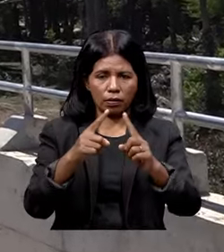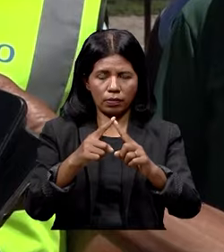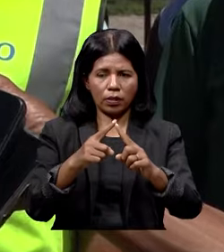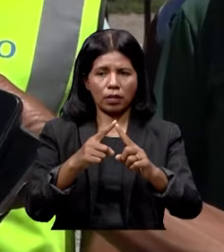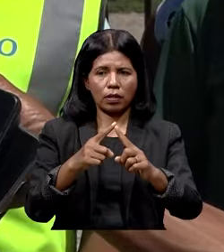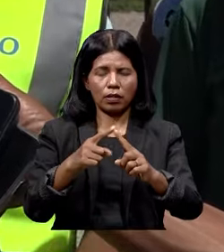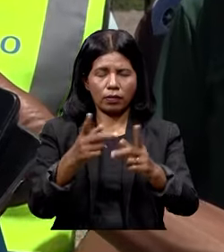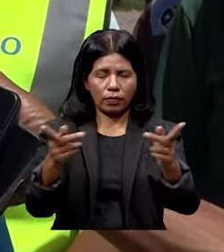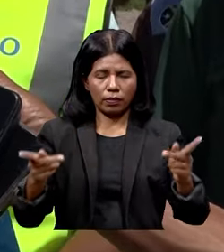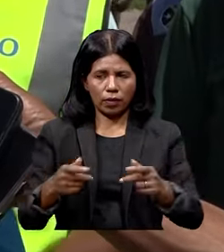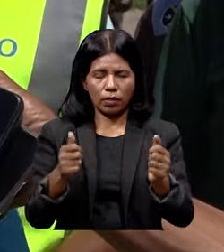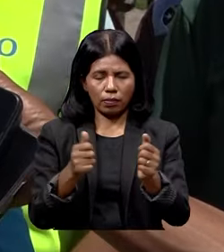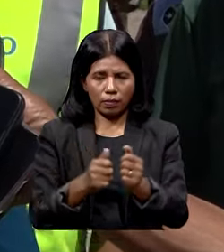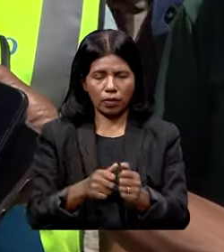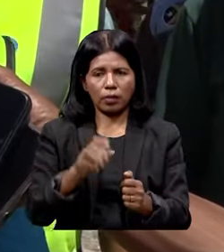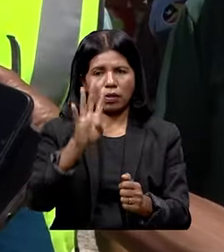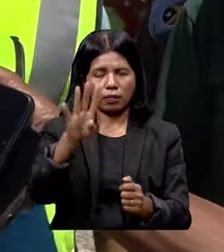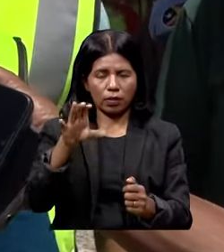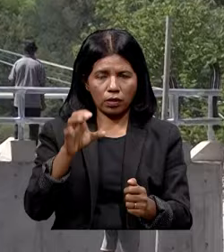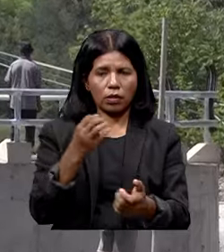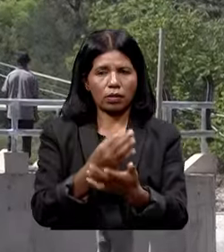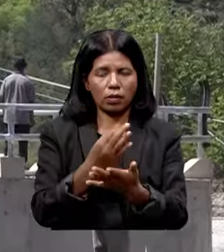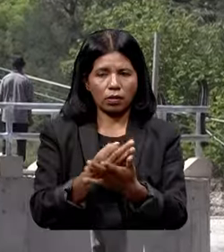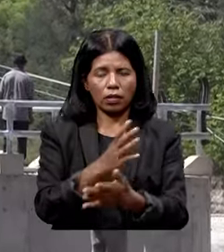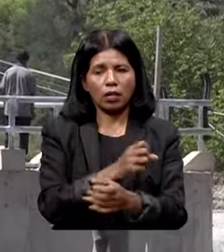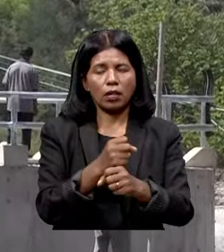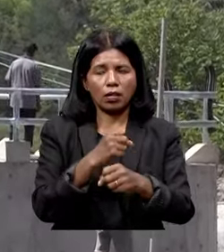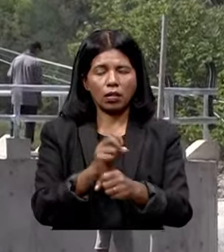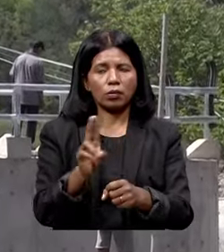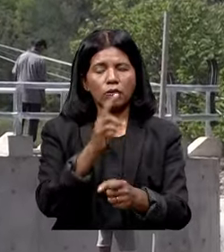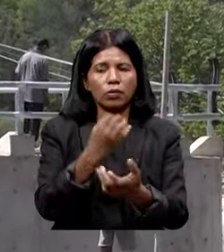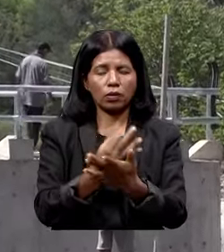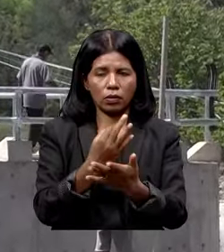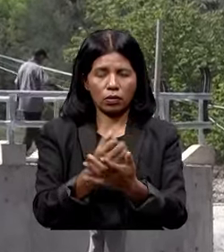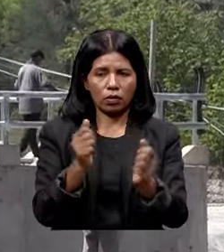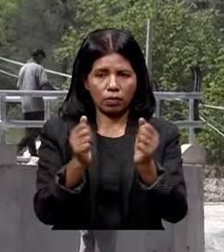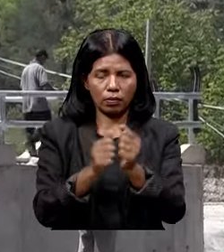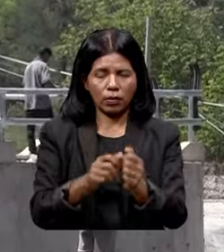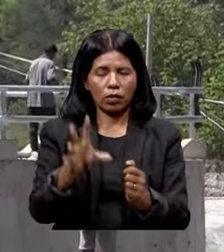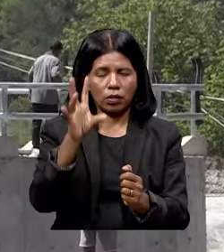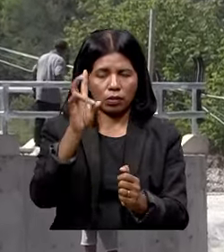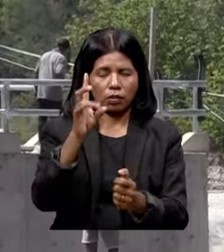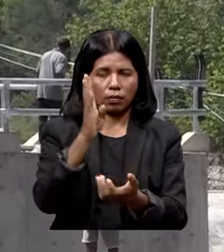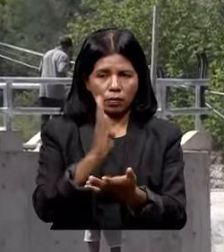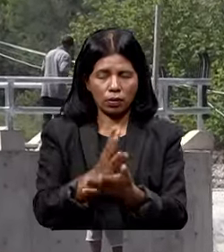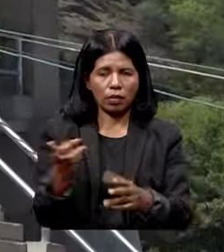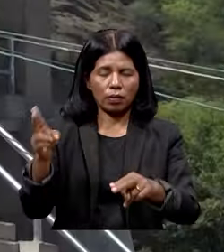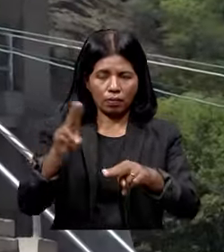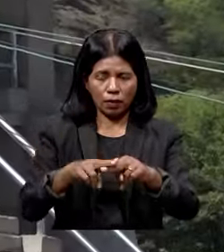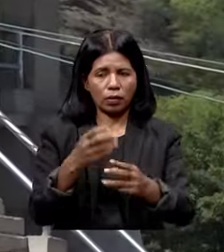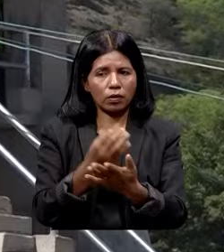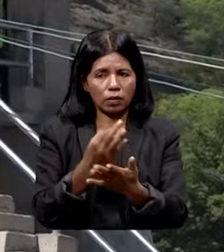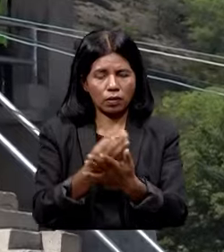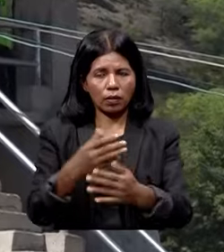आरिया हेक्टार आतु लिमा लियो Orçamento para o projeto de irrigação né? Gasta orçamento tocon hitu, mas B se aumenta tan